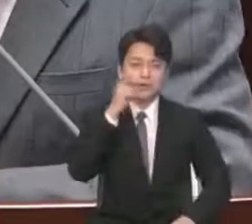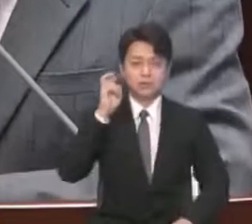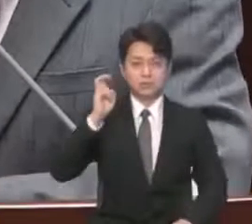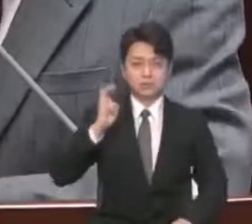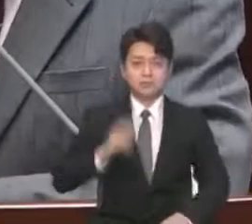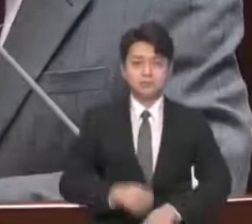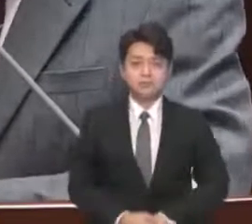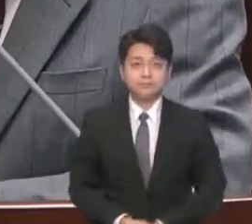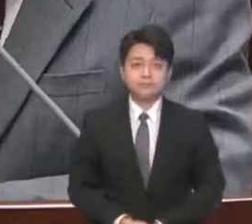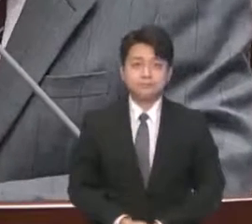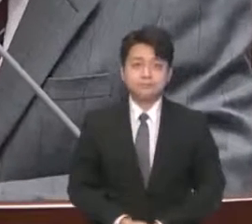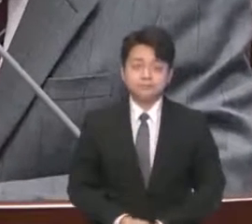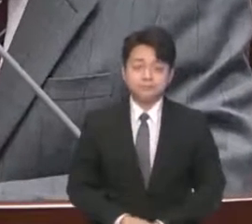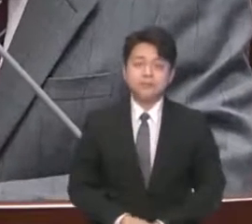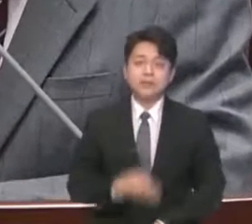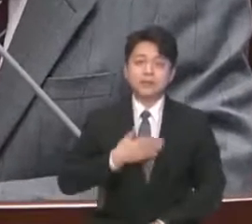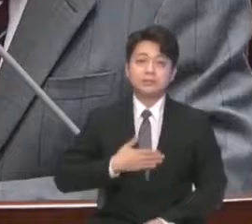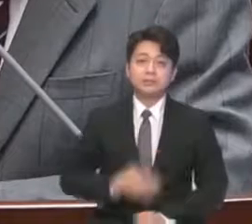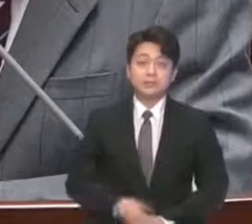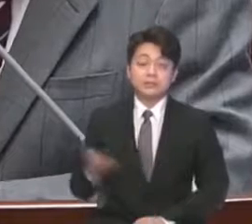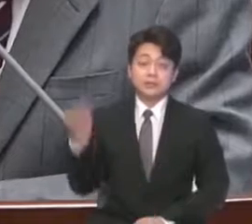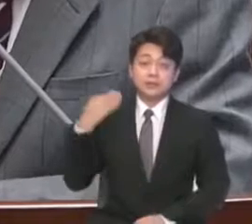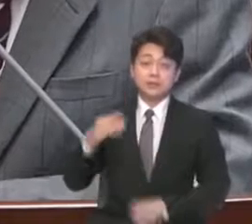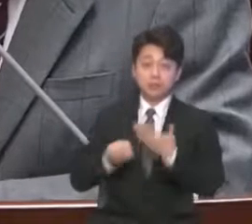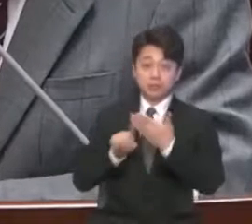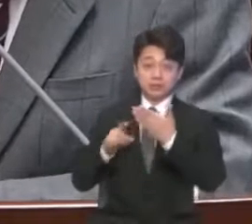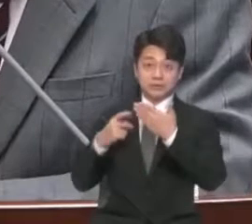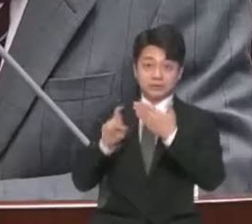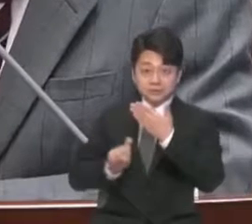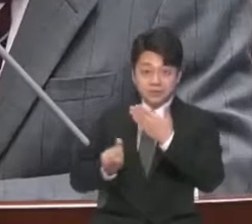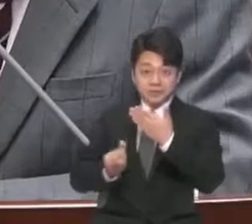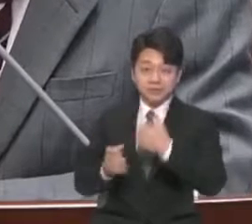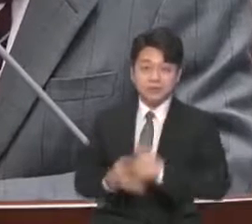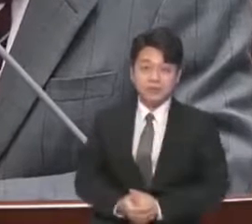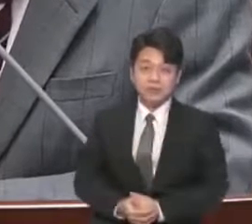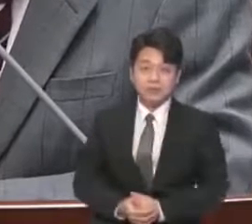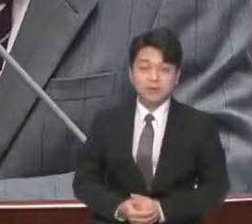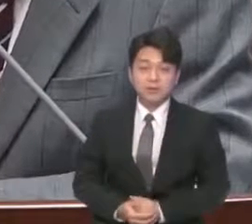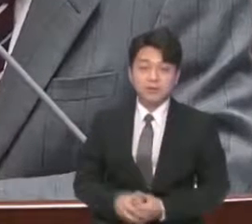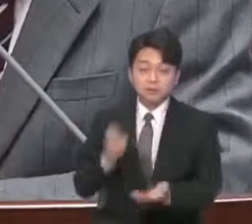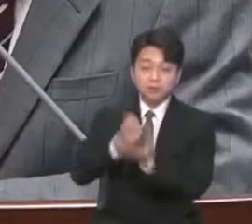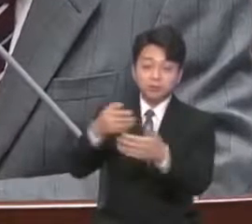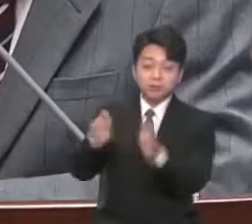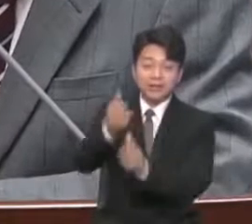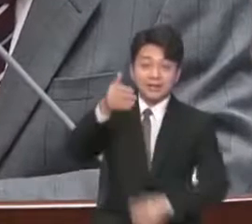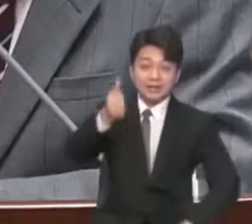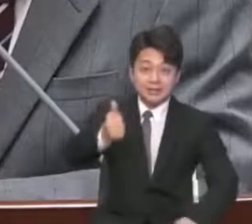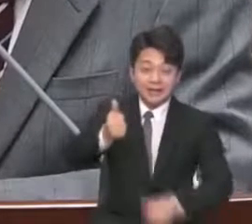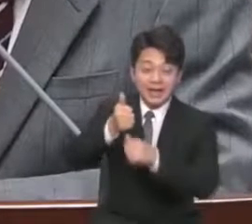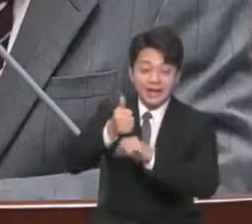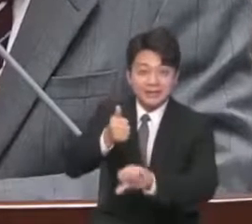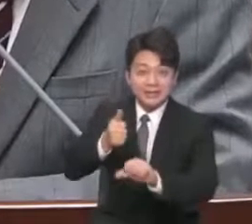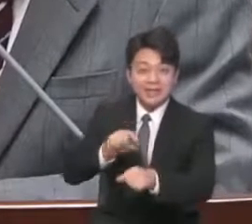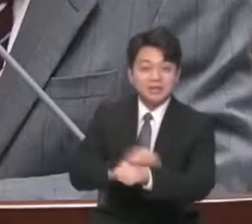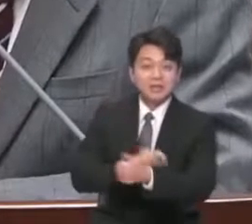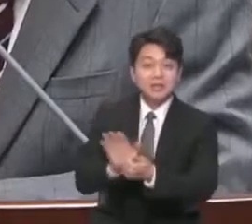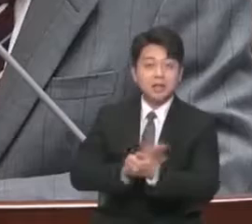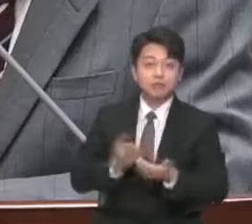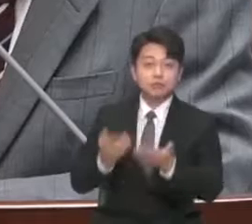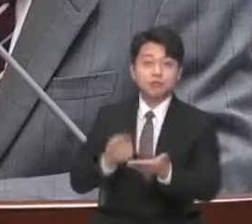알겠습니다. 지난 10일 국방부가 추미애 장관 아들 휴가 관련 특혜는 없었다고 발표한 거 맞습니까?